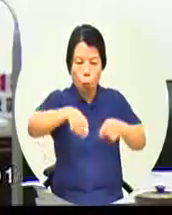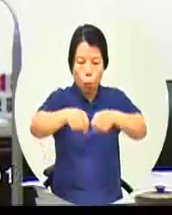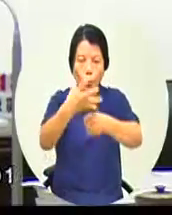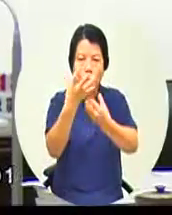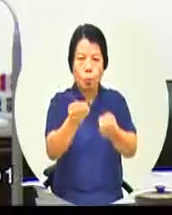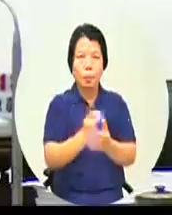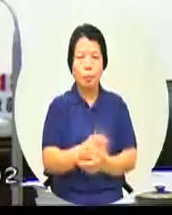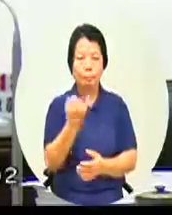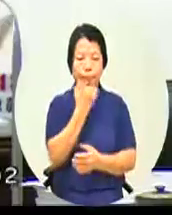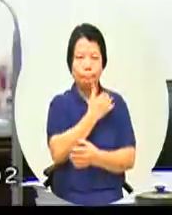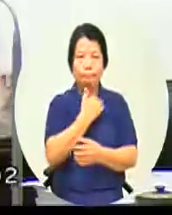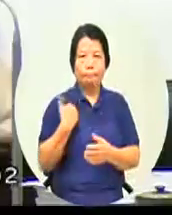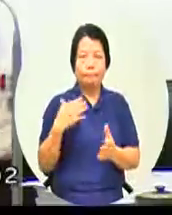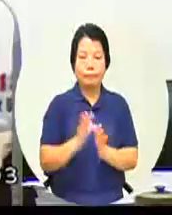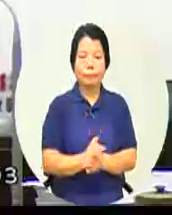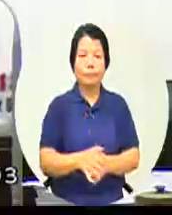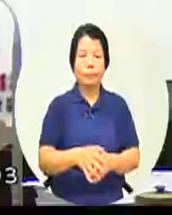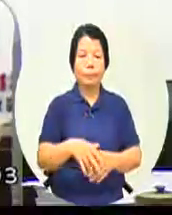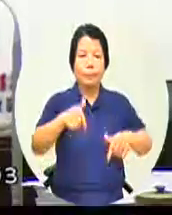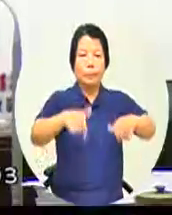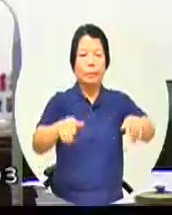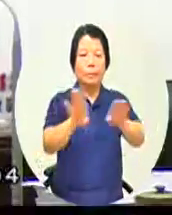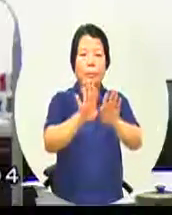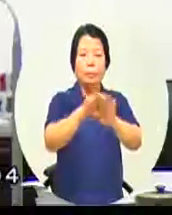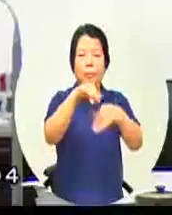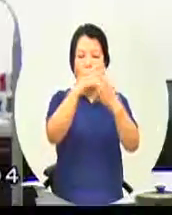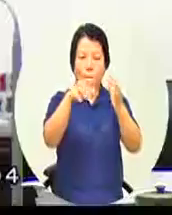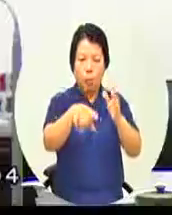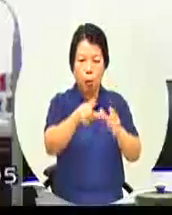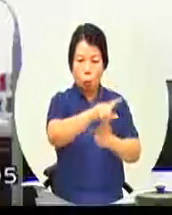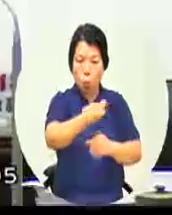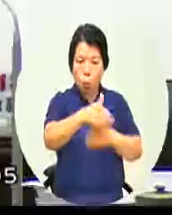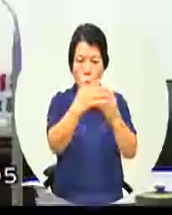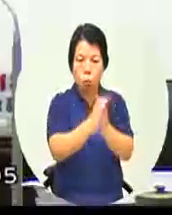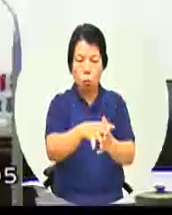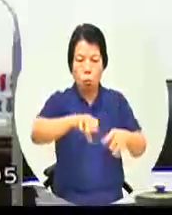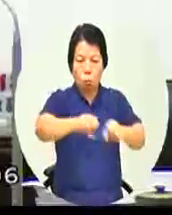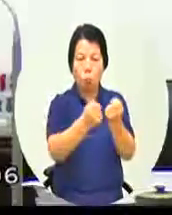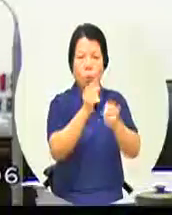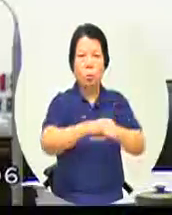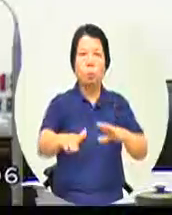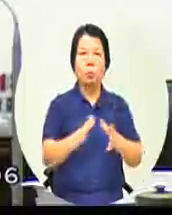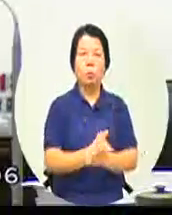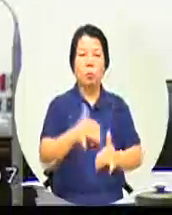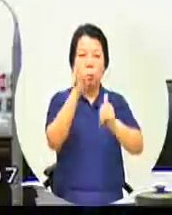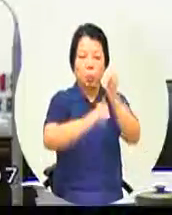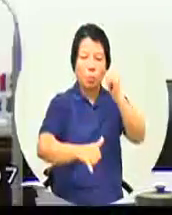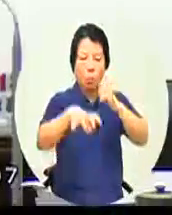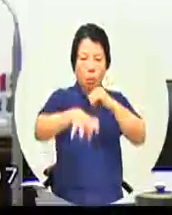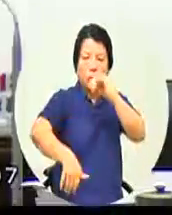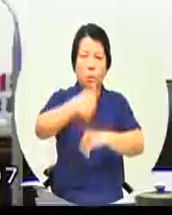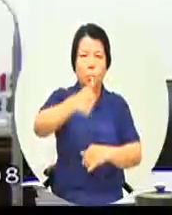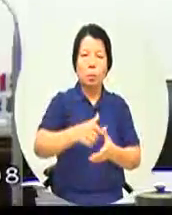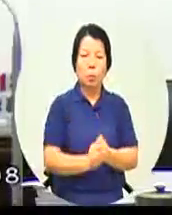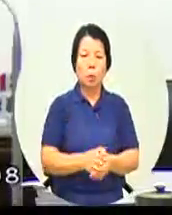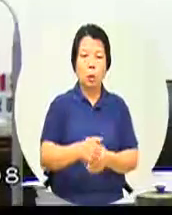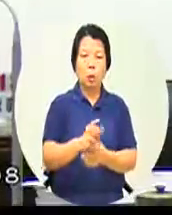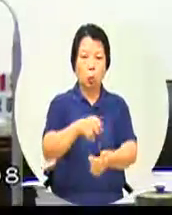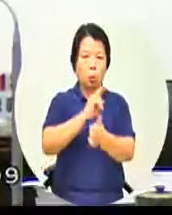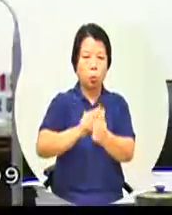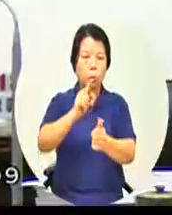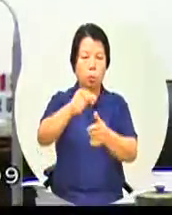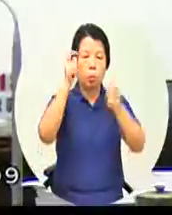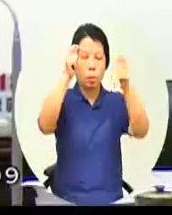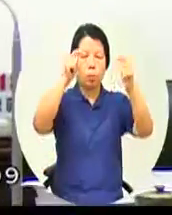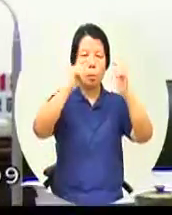可能西门的那个就毁掉了。所以当时，后来史局长有要求一个由高